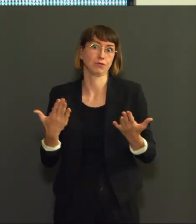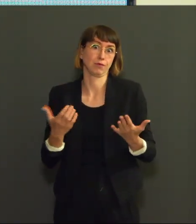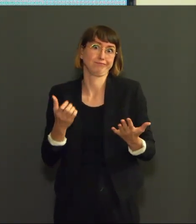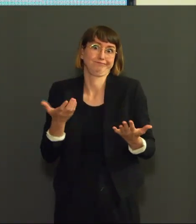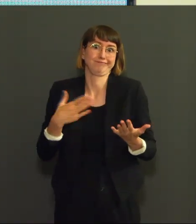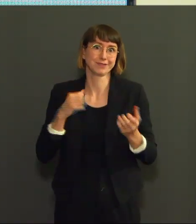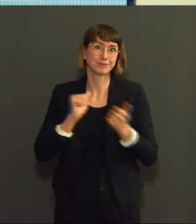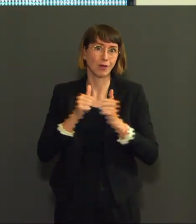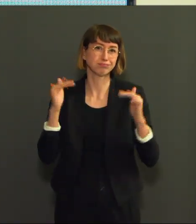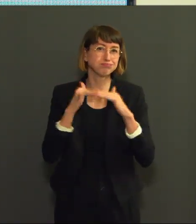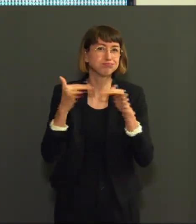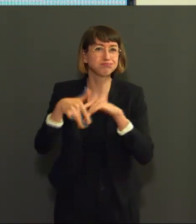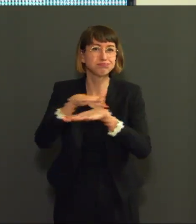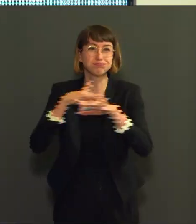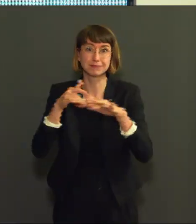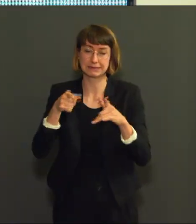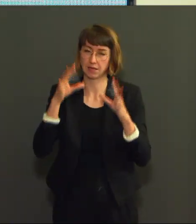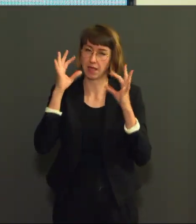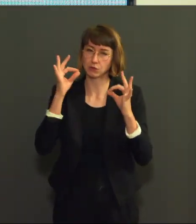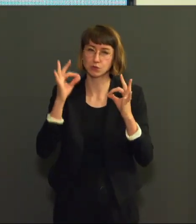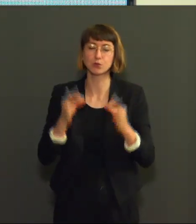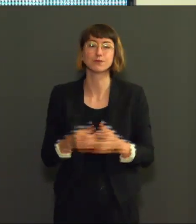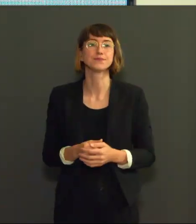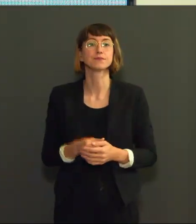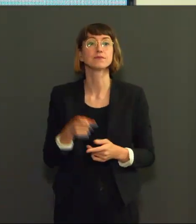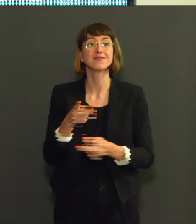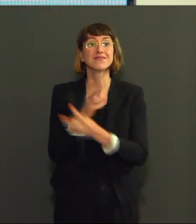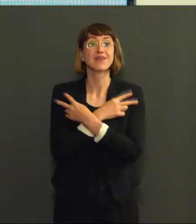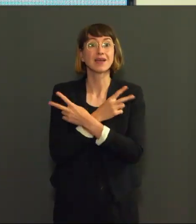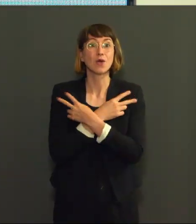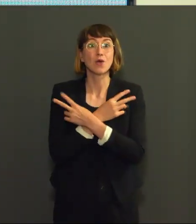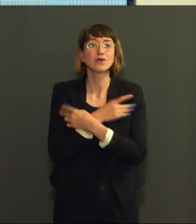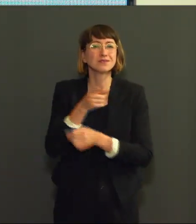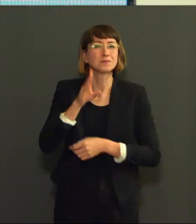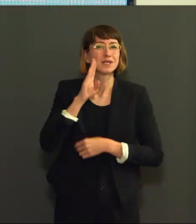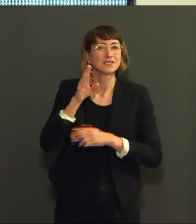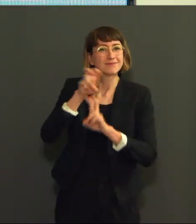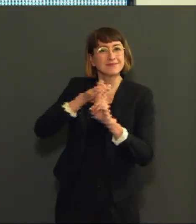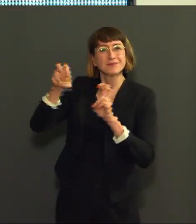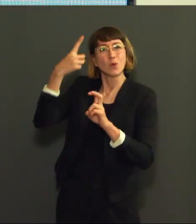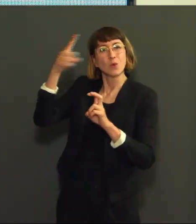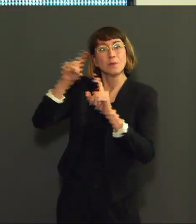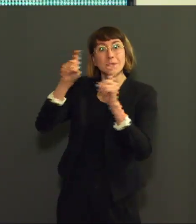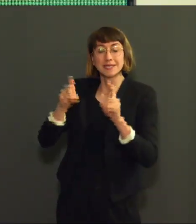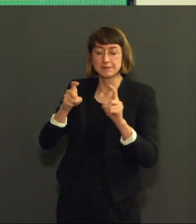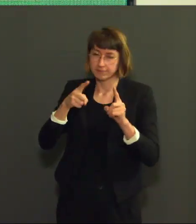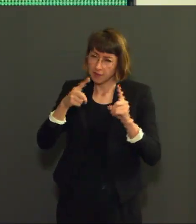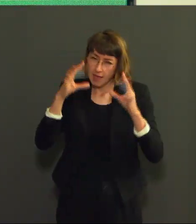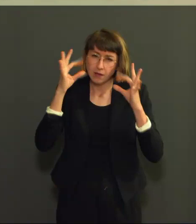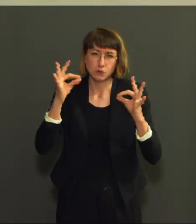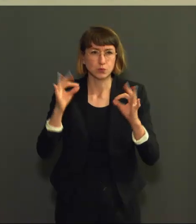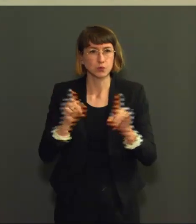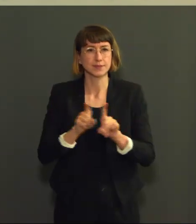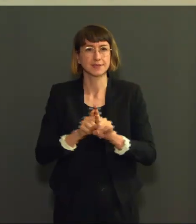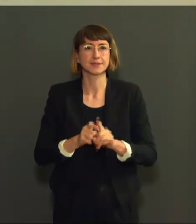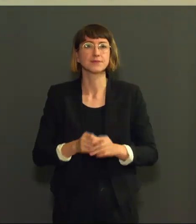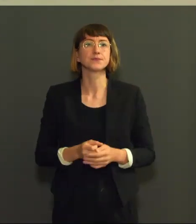vacances et qu'éventuellement vous ne serez plus sur le territoire belge. Alors si on s'intéresse aux chiffres, et on va les voir sur la